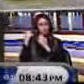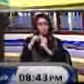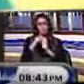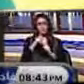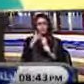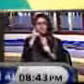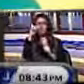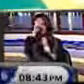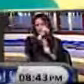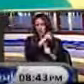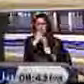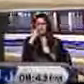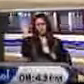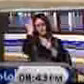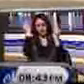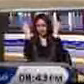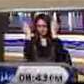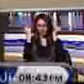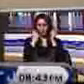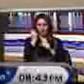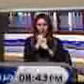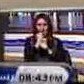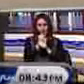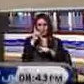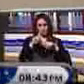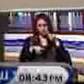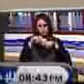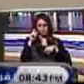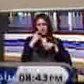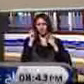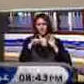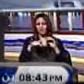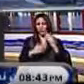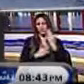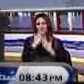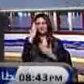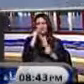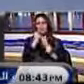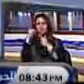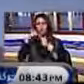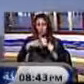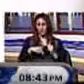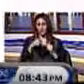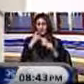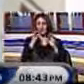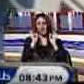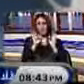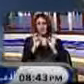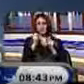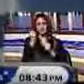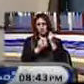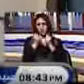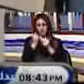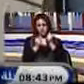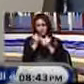تحملت عبء إنقاذ المصابين في كل أعمال العنف التي شهدتها مصر، واليوم استعدت بسيارة